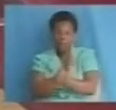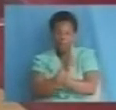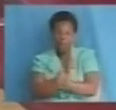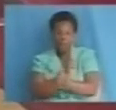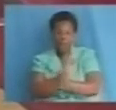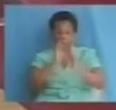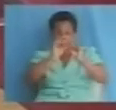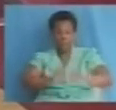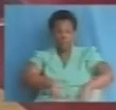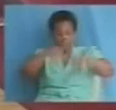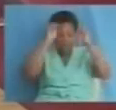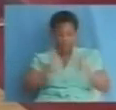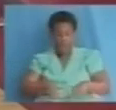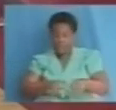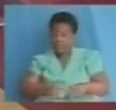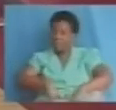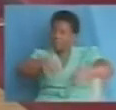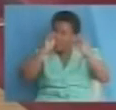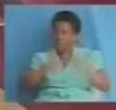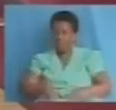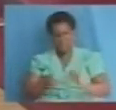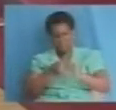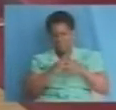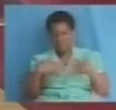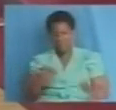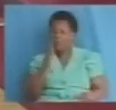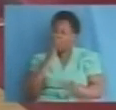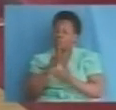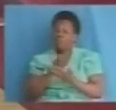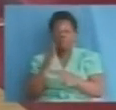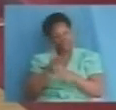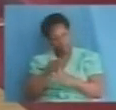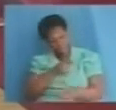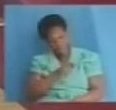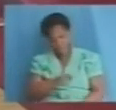niabakishie kW maa wafu wanaty wa nyumbani